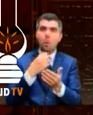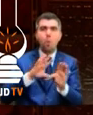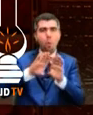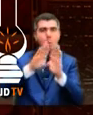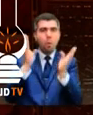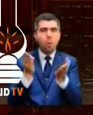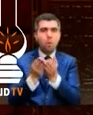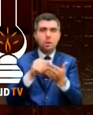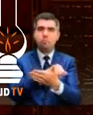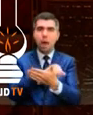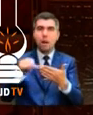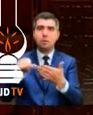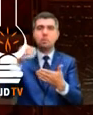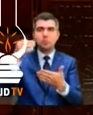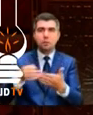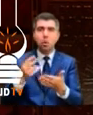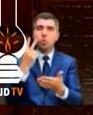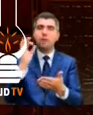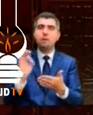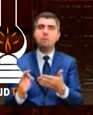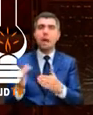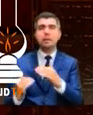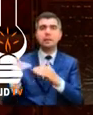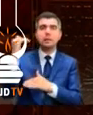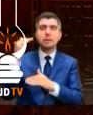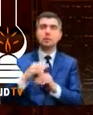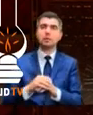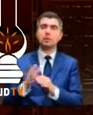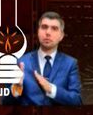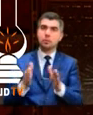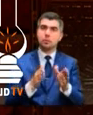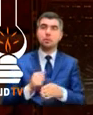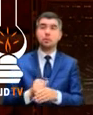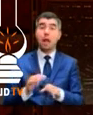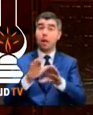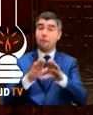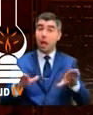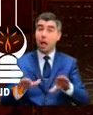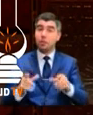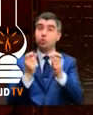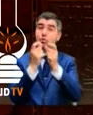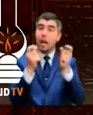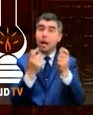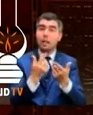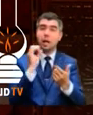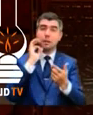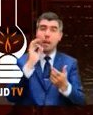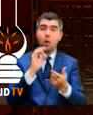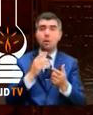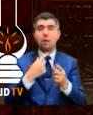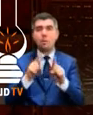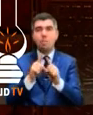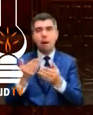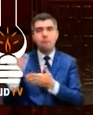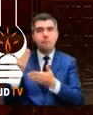كلهم تم التعويض ديالهم زائد 2 في اللي هي مرتبطه بالمصاريف ديال التسير اراضي ديال الخواص اللي هما في اطار المسطره الحبيه